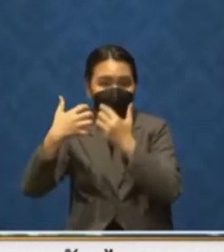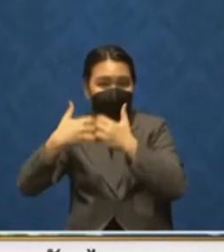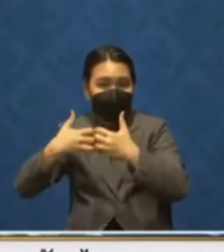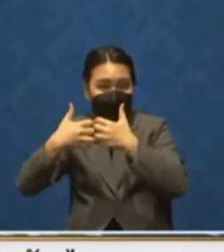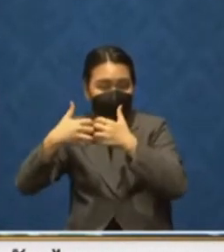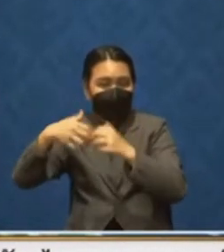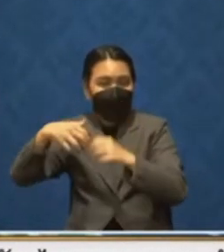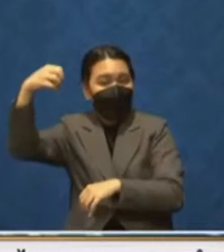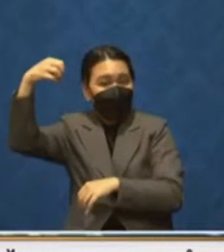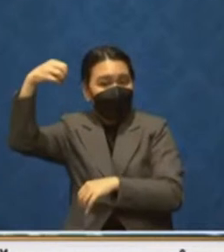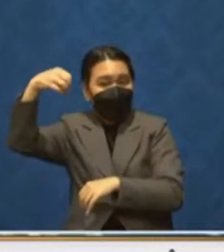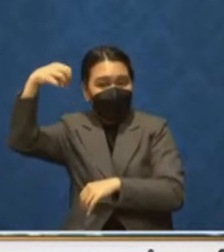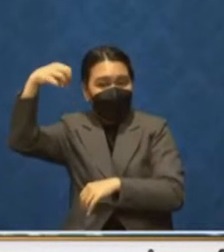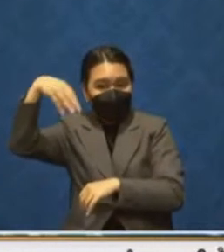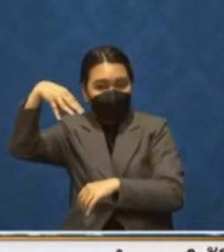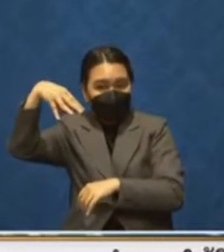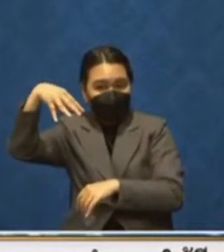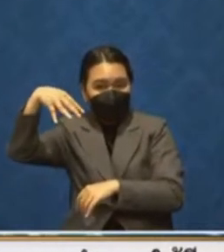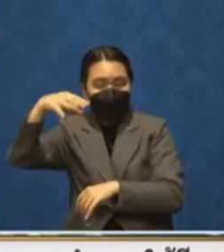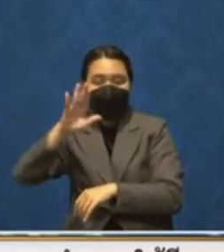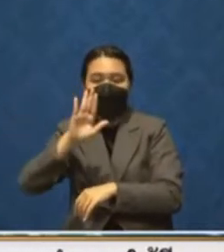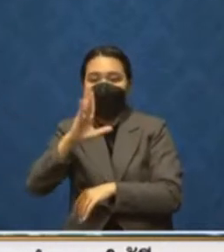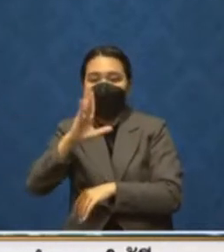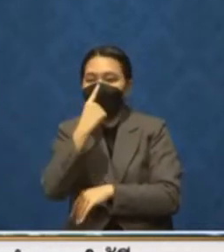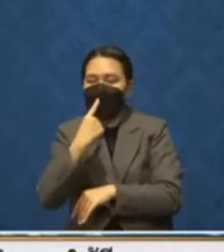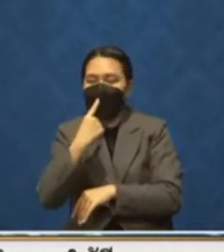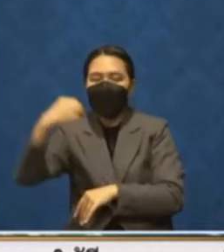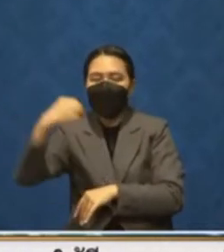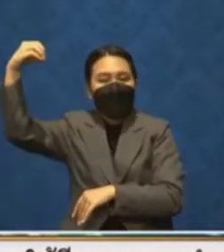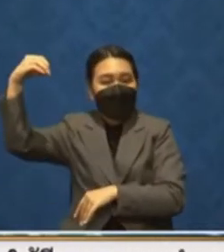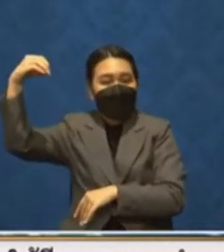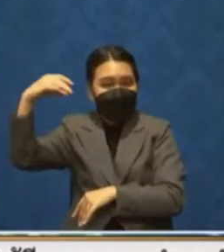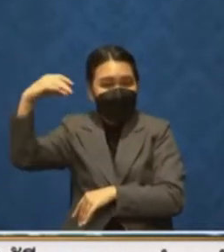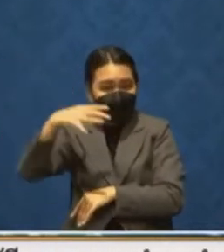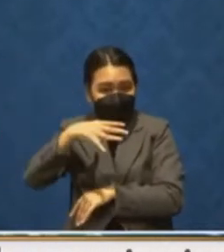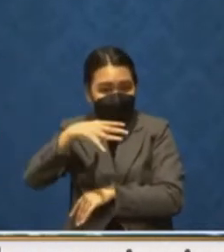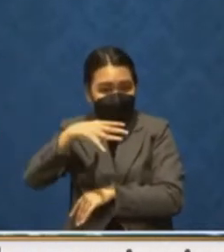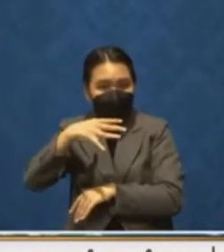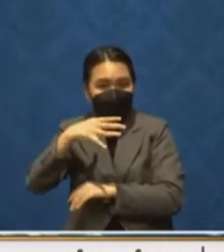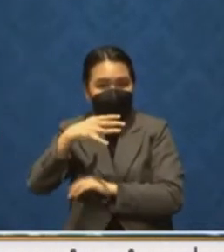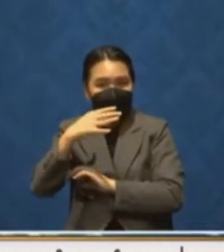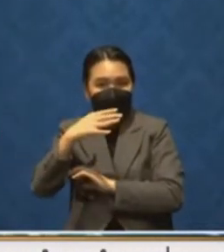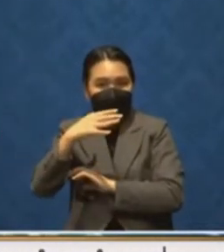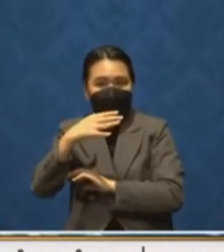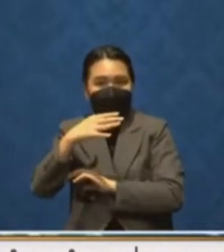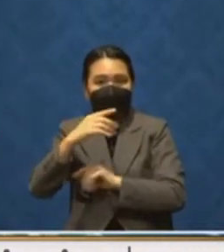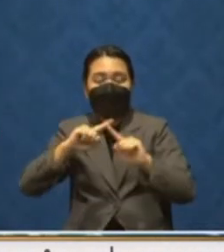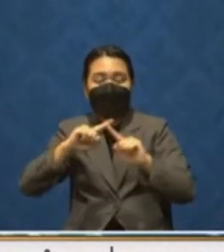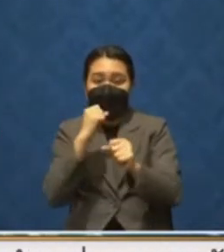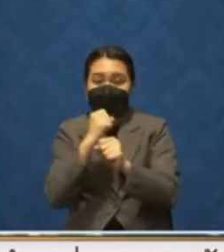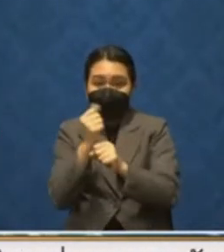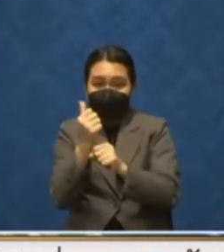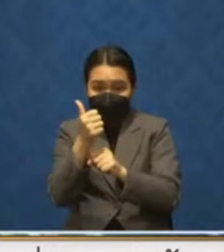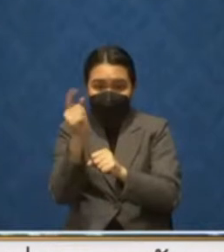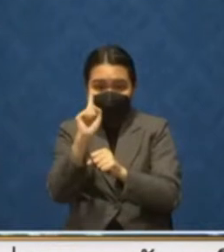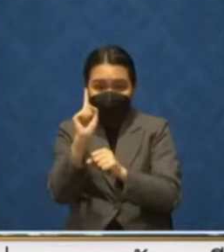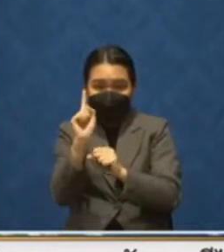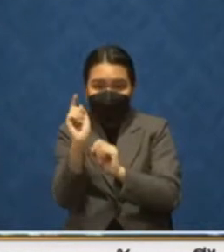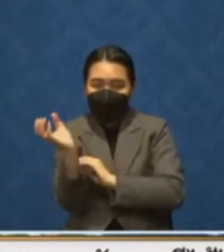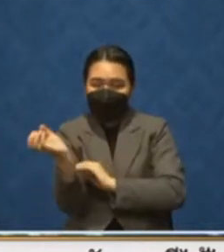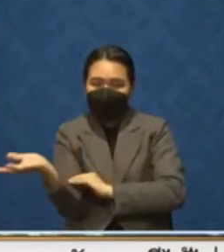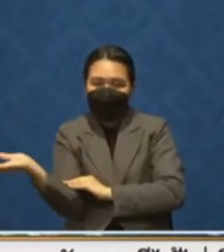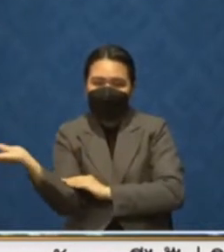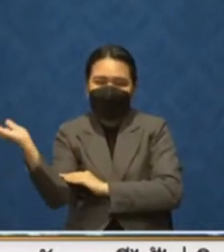ไฟฟ้าที่เป็นพลังงานแสงอาทิตย์ซึ่งผลิตได้ในช่วงที่พระอาทิตย์ขึ้นคงไม่ได้